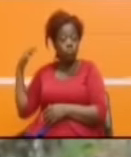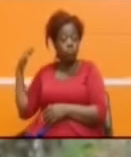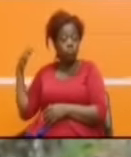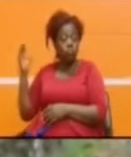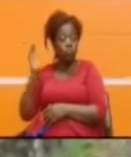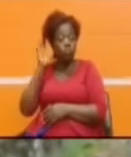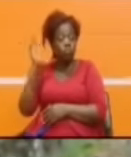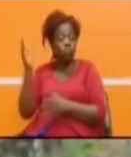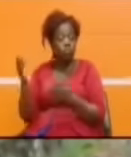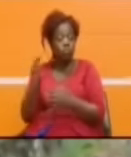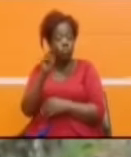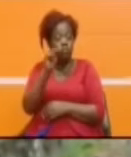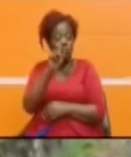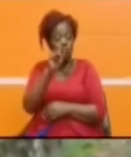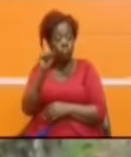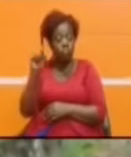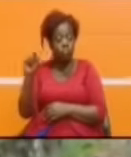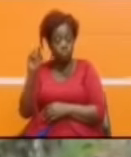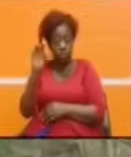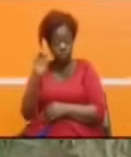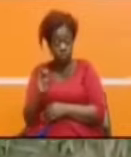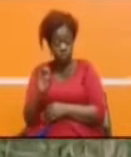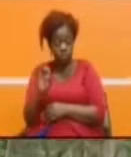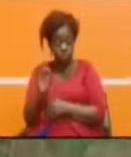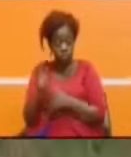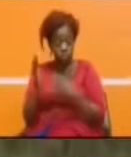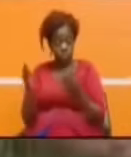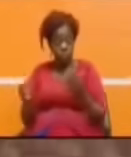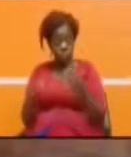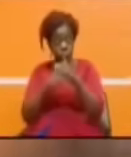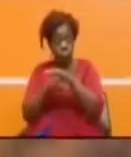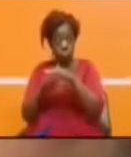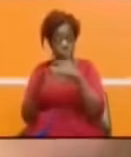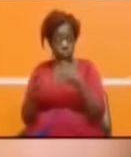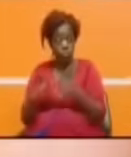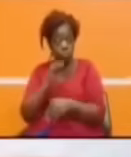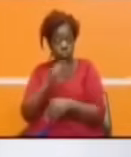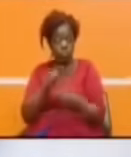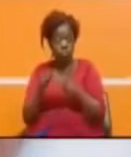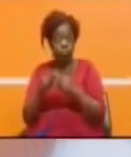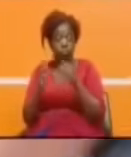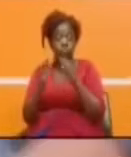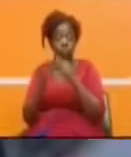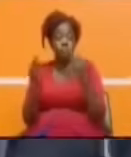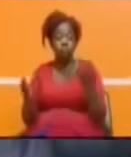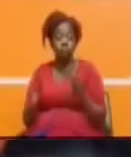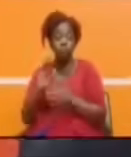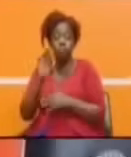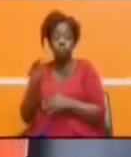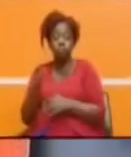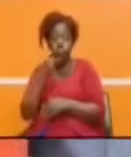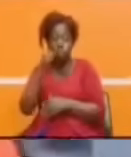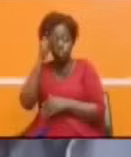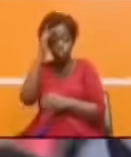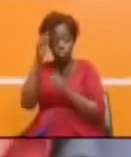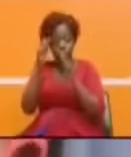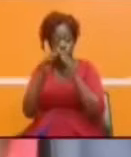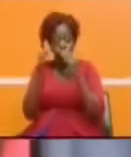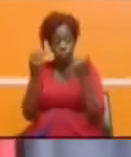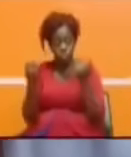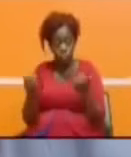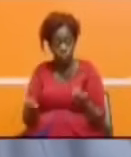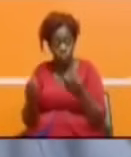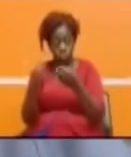mbu alinateeta asula ku mbalaza z'abantu. Okusinziira ku Nakawooya n'amaka gye yandize mu bakadde beebulenga